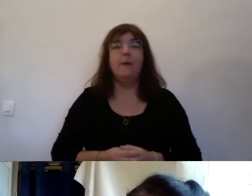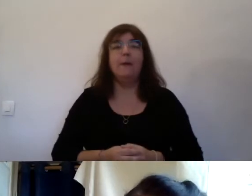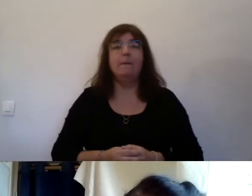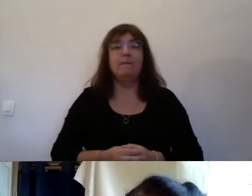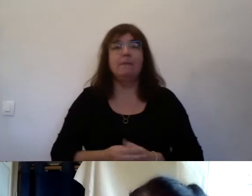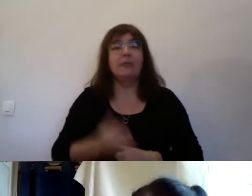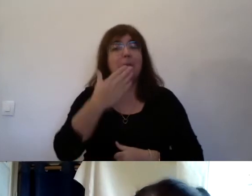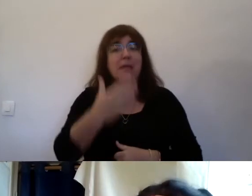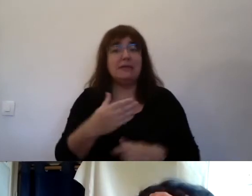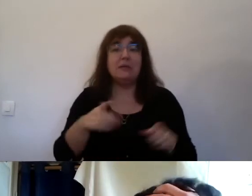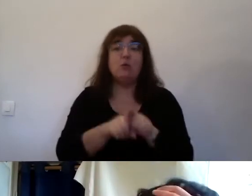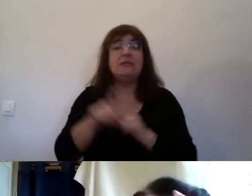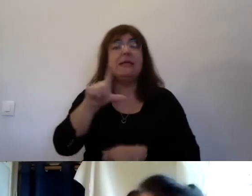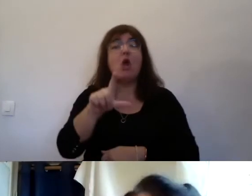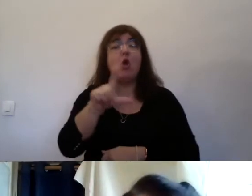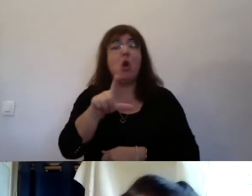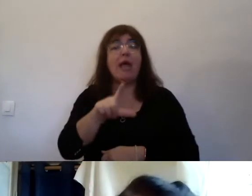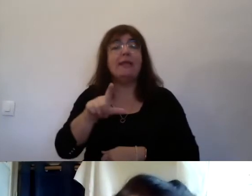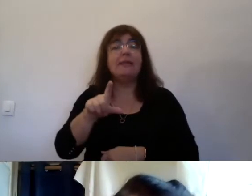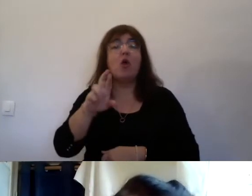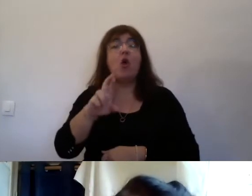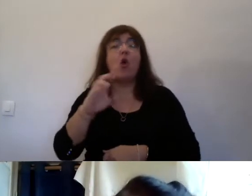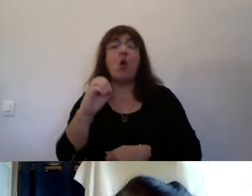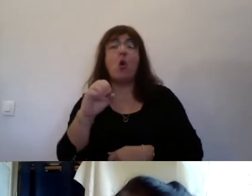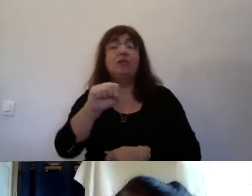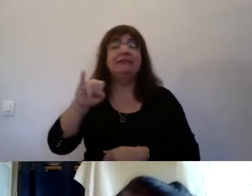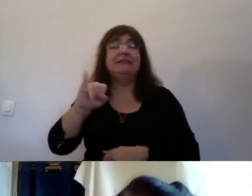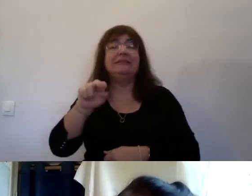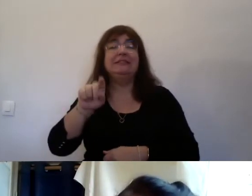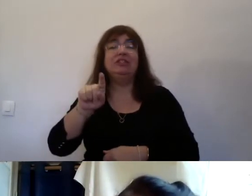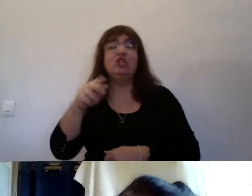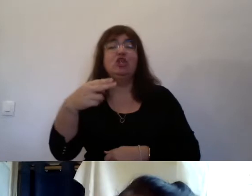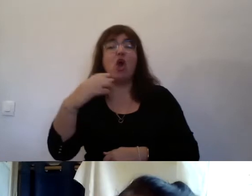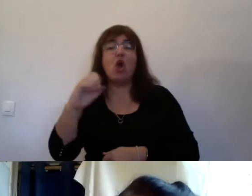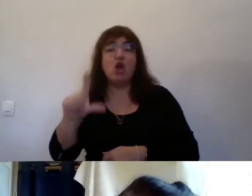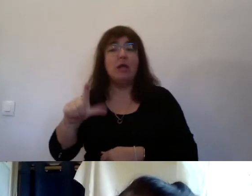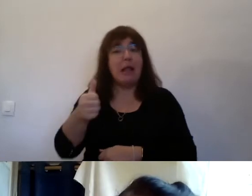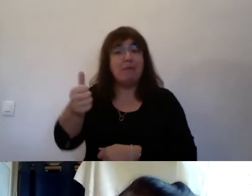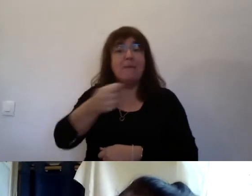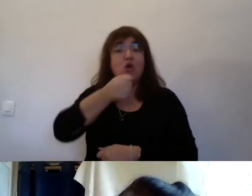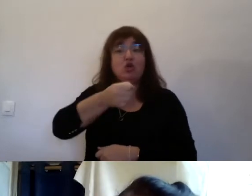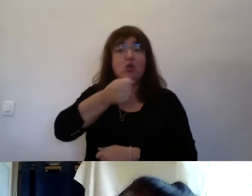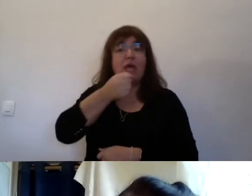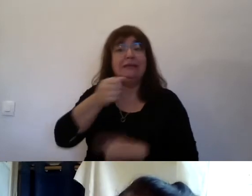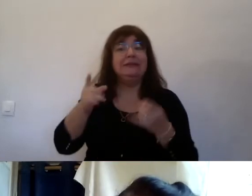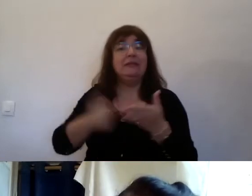Merci aussi à Lorraine Rossignol, journaliste à Télérama, qui a accepté de modérer cette table